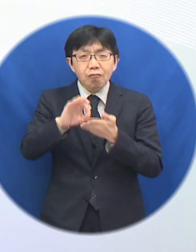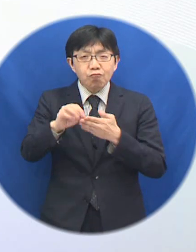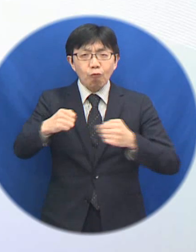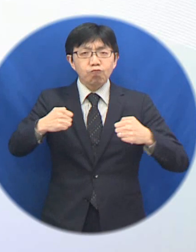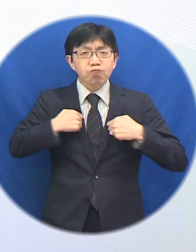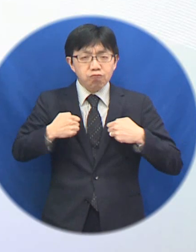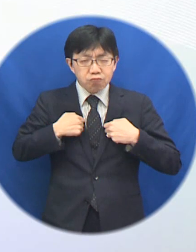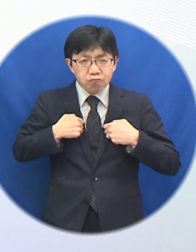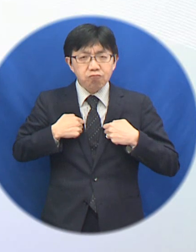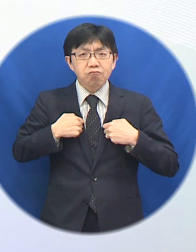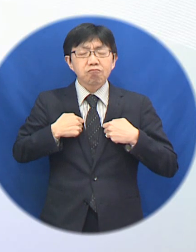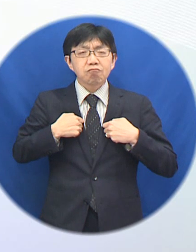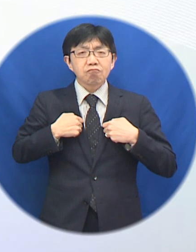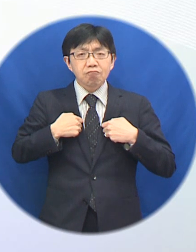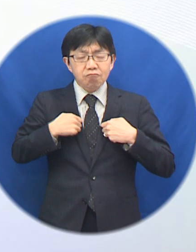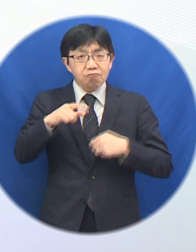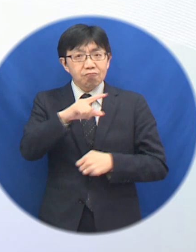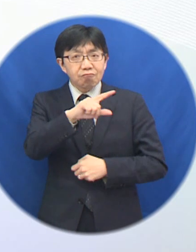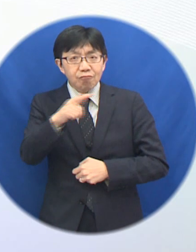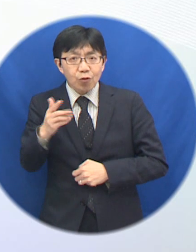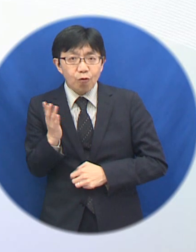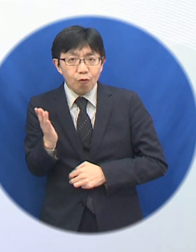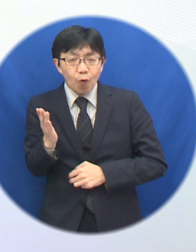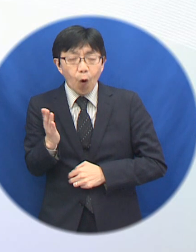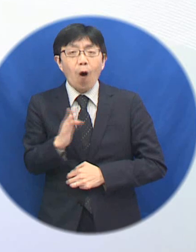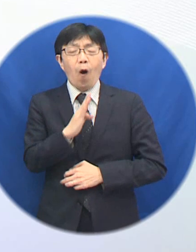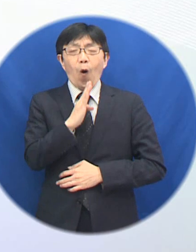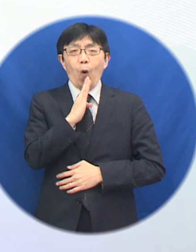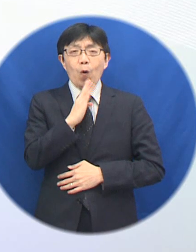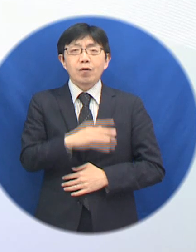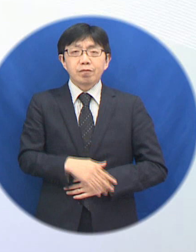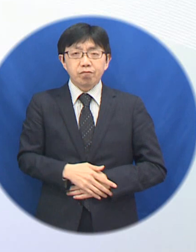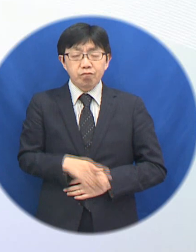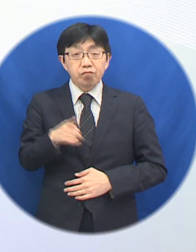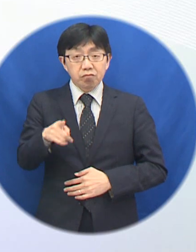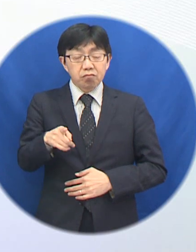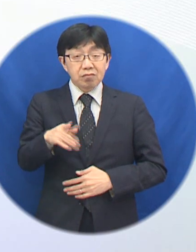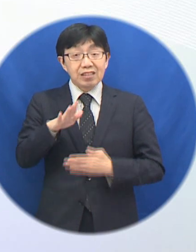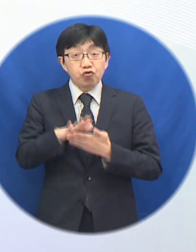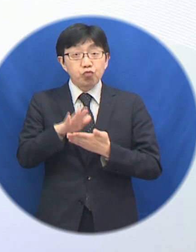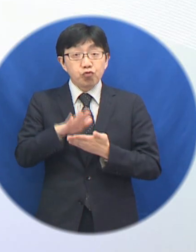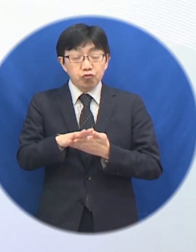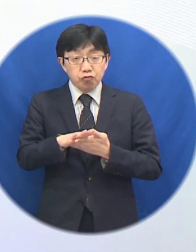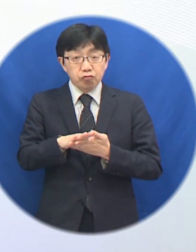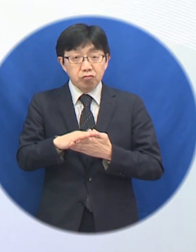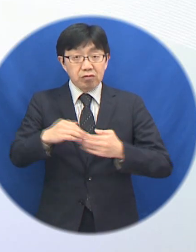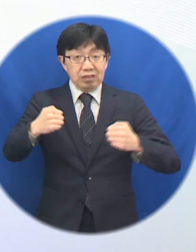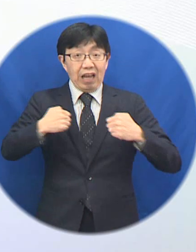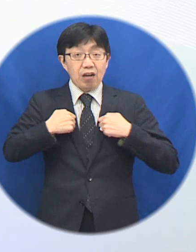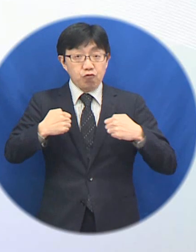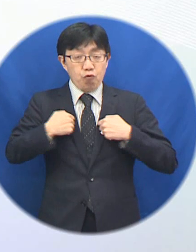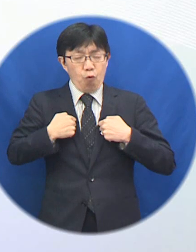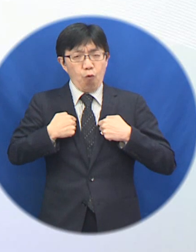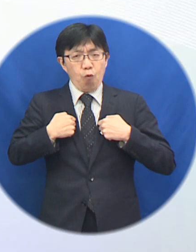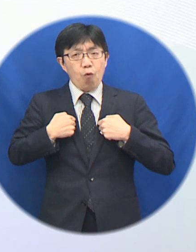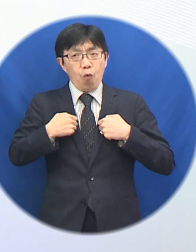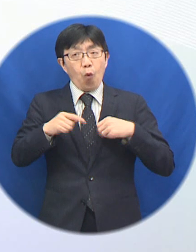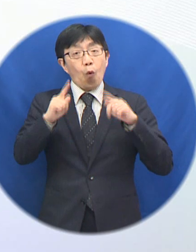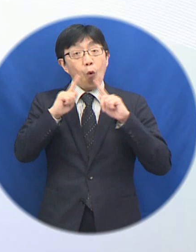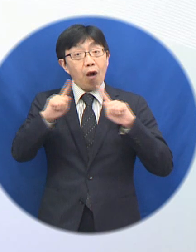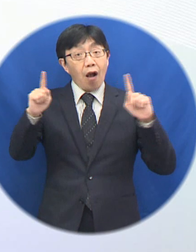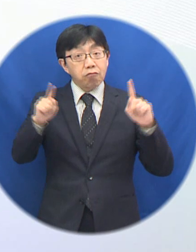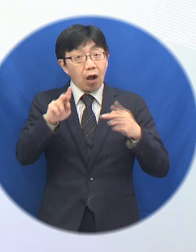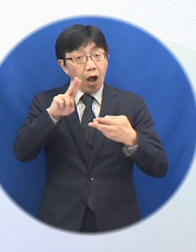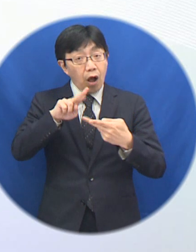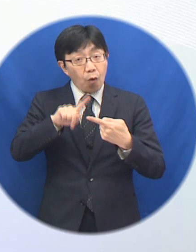を行っています。 本当だ、写真で持ってらっしゃいますね。 は い、 でまたリズム体操はですねダンスのような体操のような音楽に合わせ